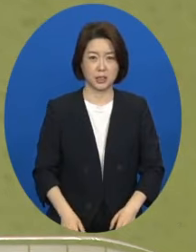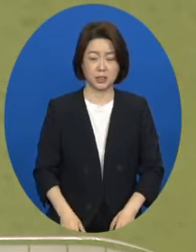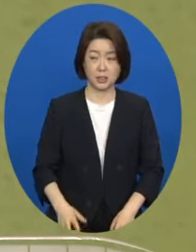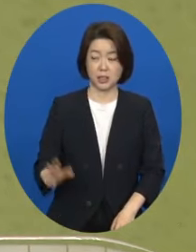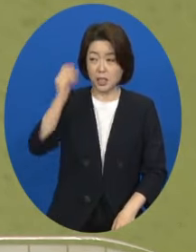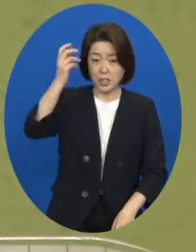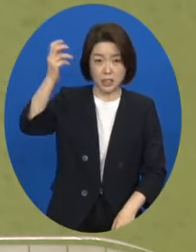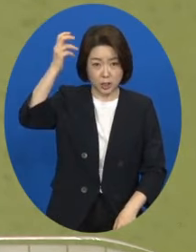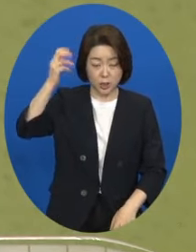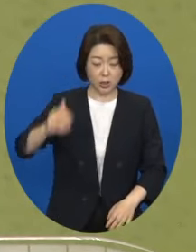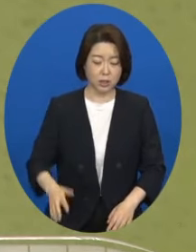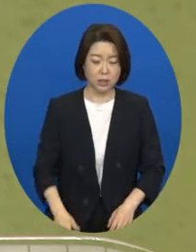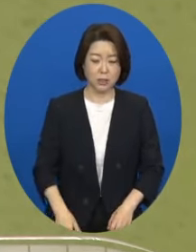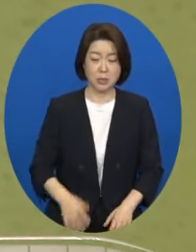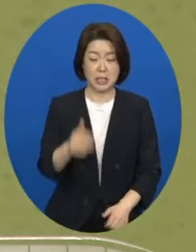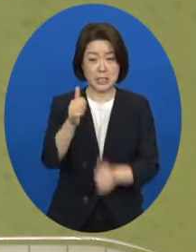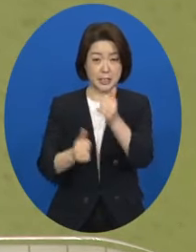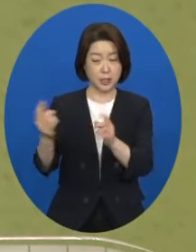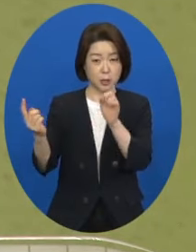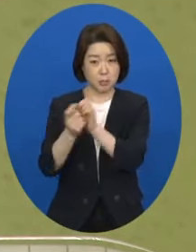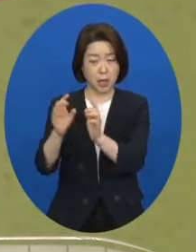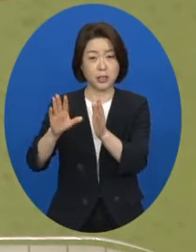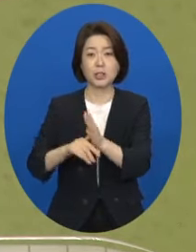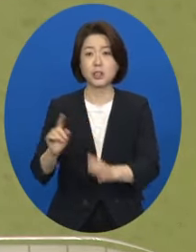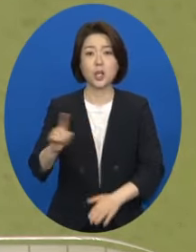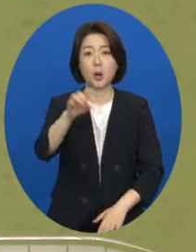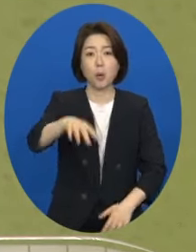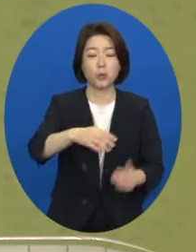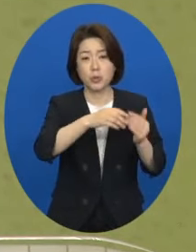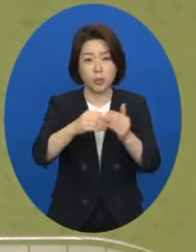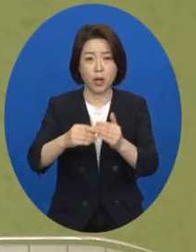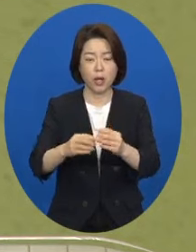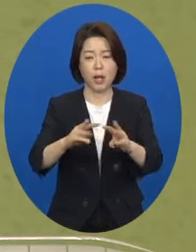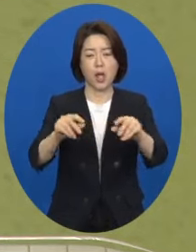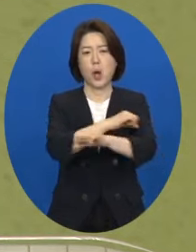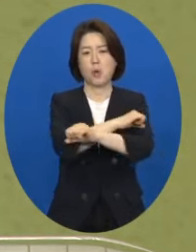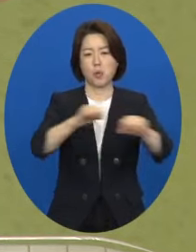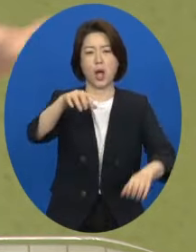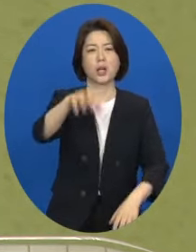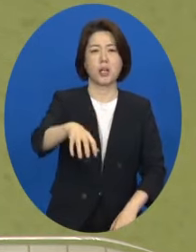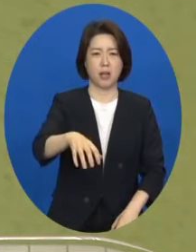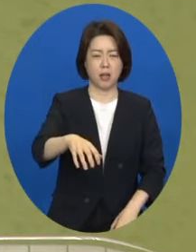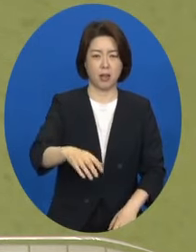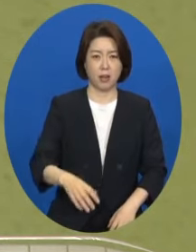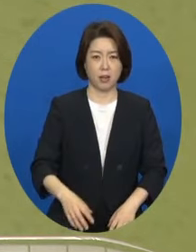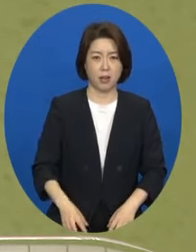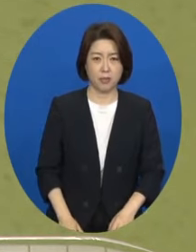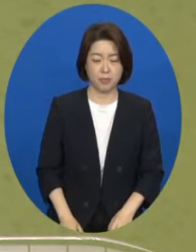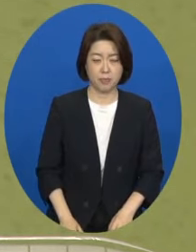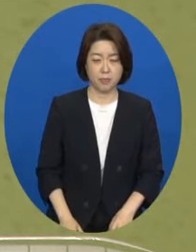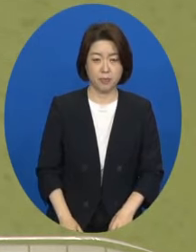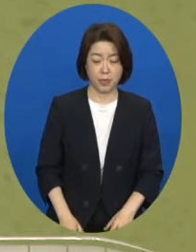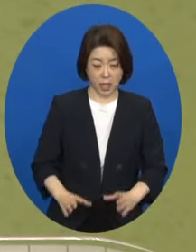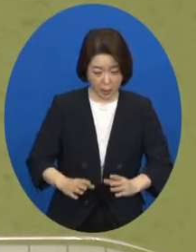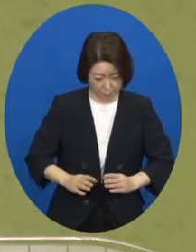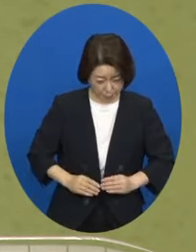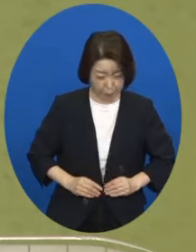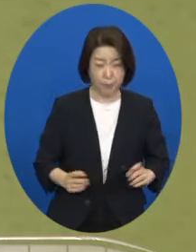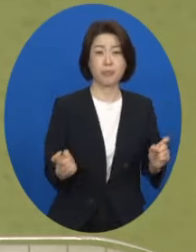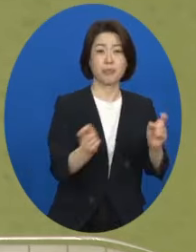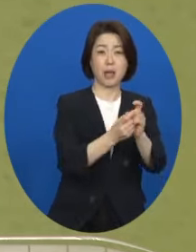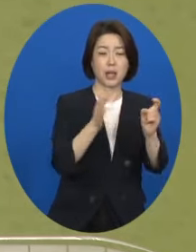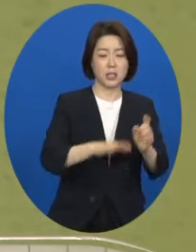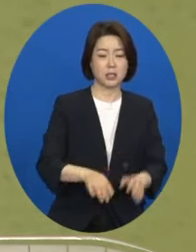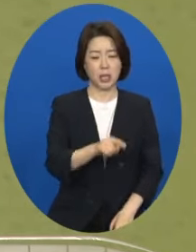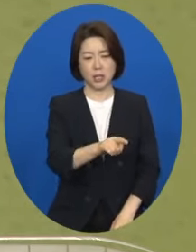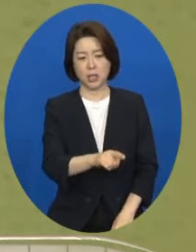가셨어요. 최선의 길이 때로는 광야일 수도 있어요. 근데 지금 기근 당했다고 해서 아